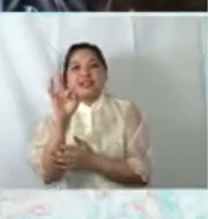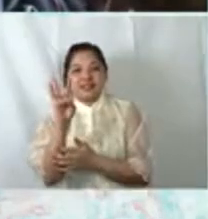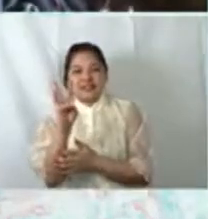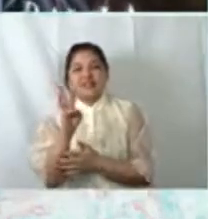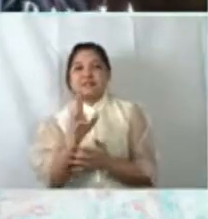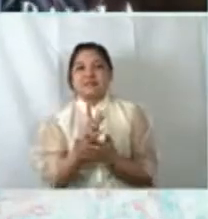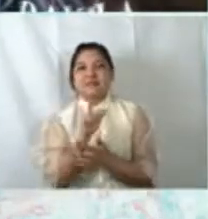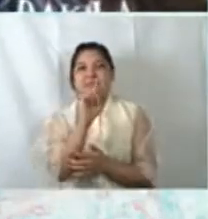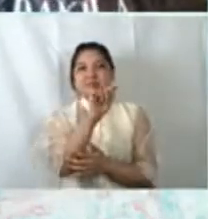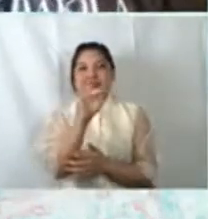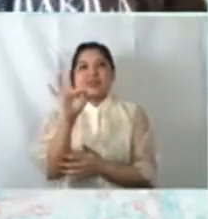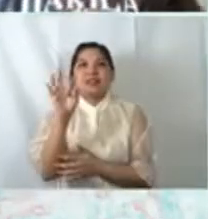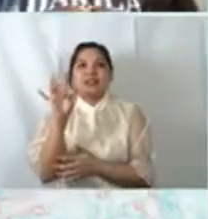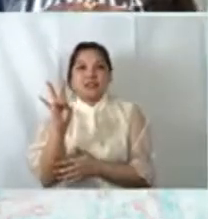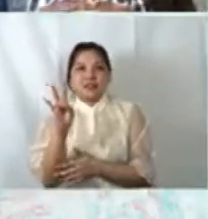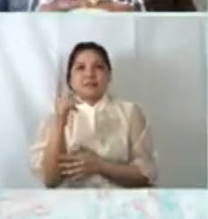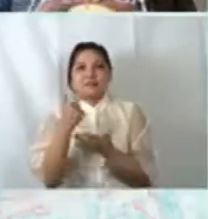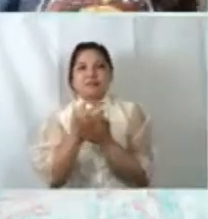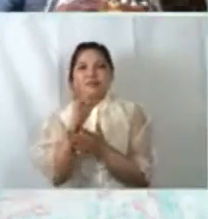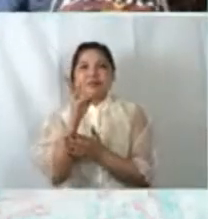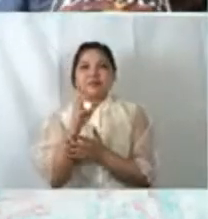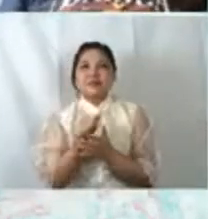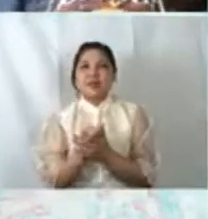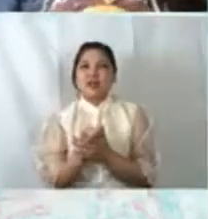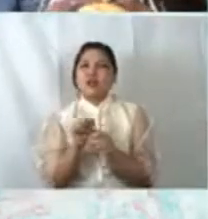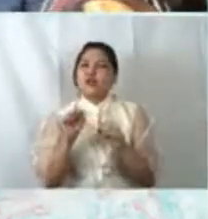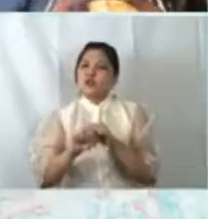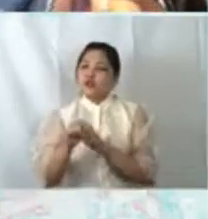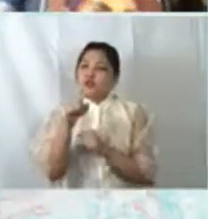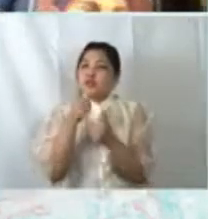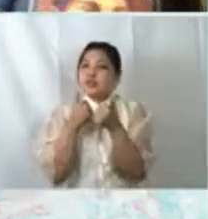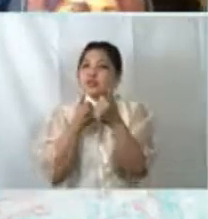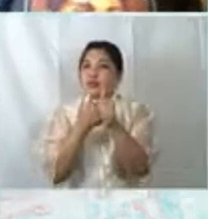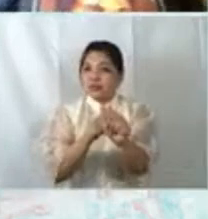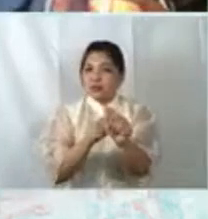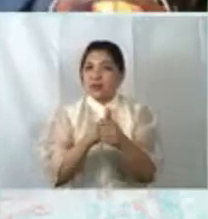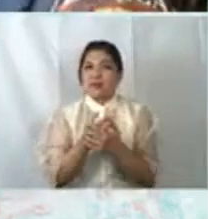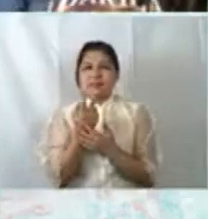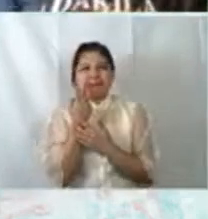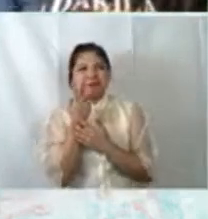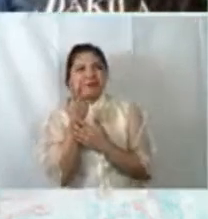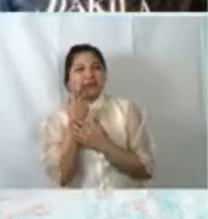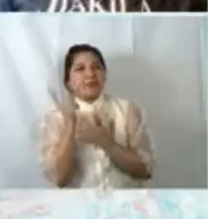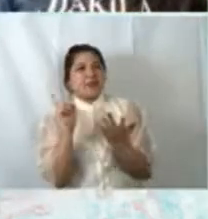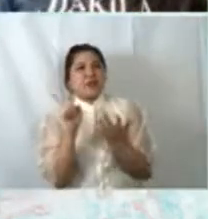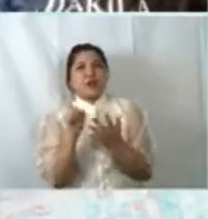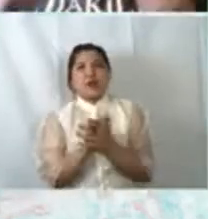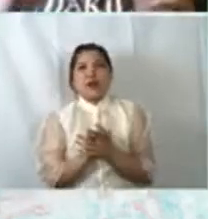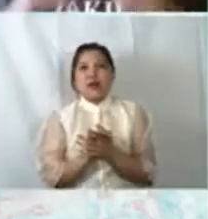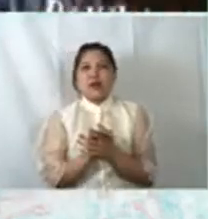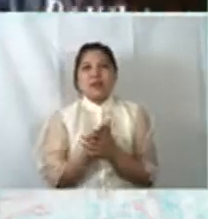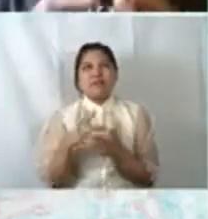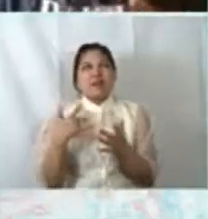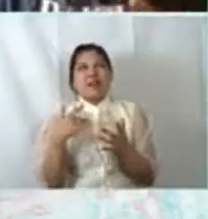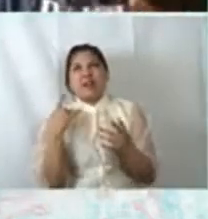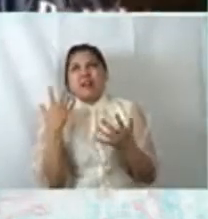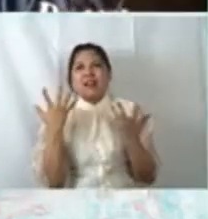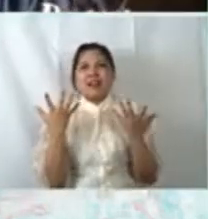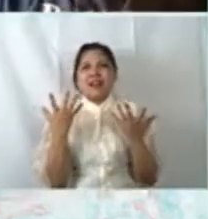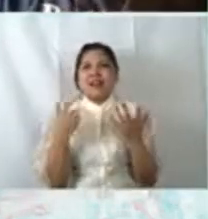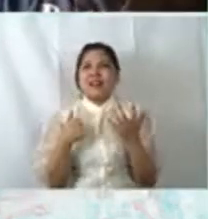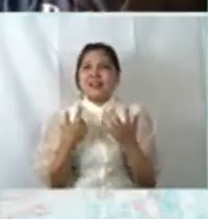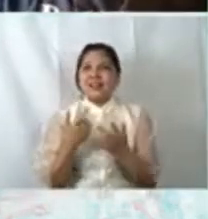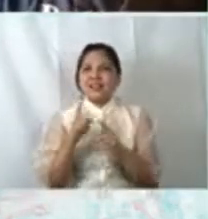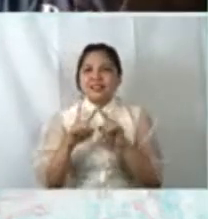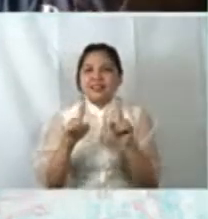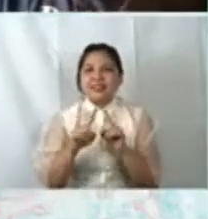no? So, yan ay pinattern kung titignan ninyo, no? Ang nakakaloka dyan, isinabay nila yung pag-grant